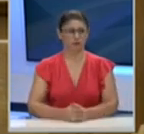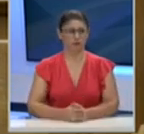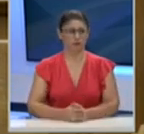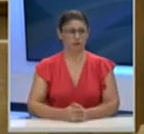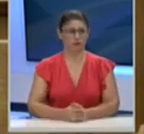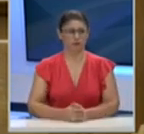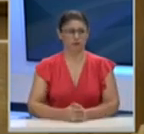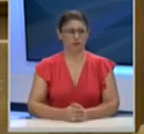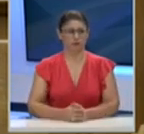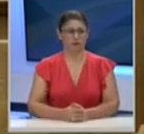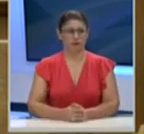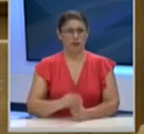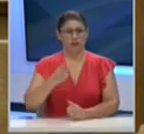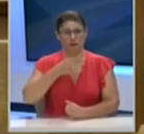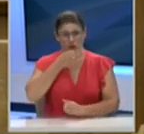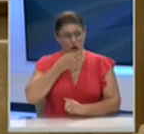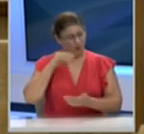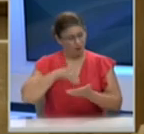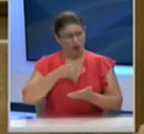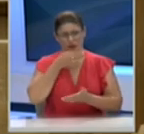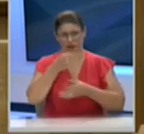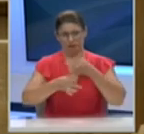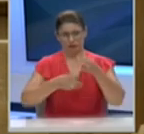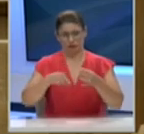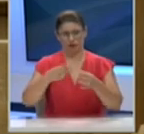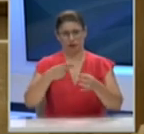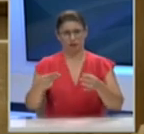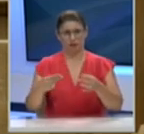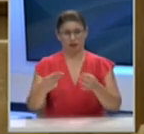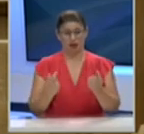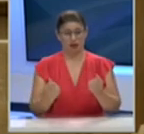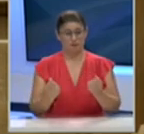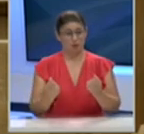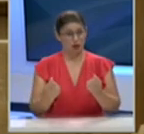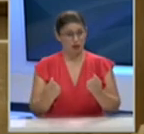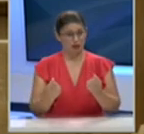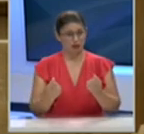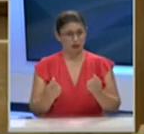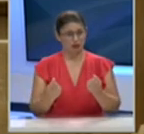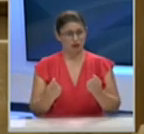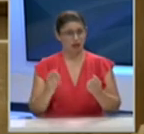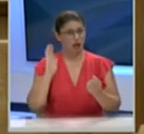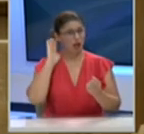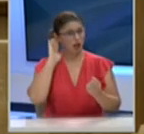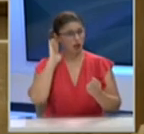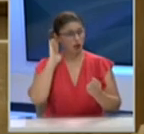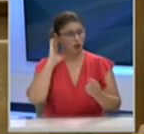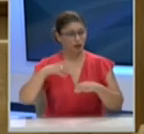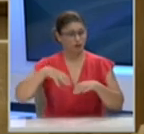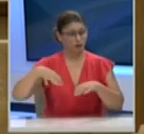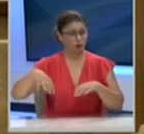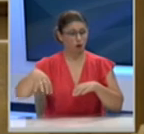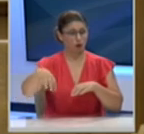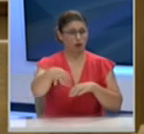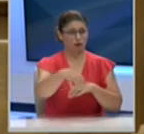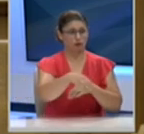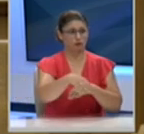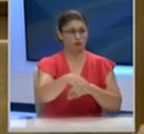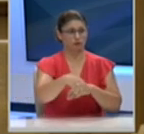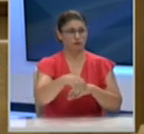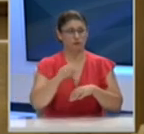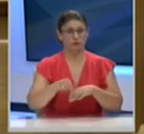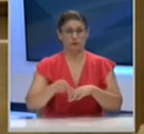επανέλθω στην δευτερολογία μου, να προκαλέσετε ακρόαση φορέων,